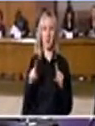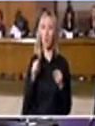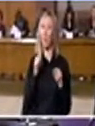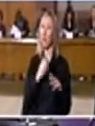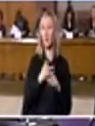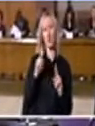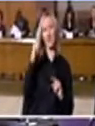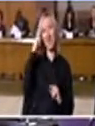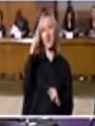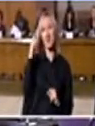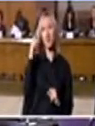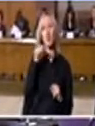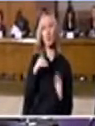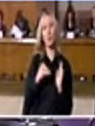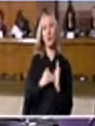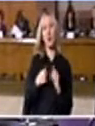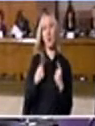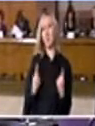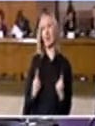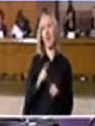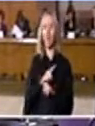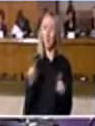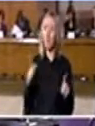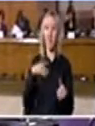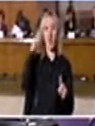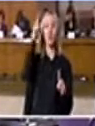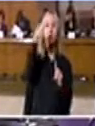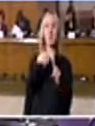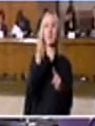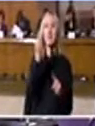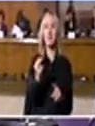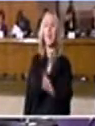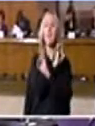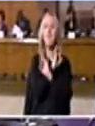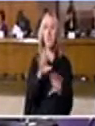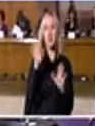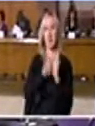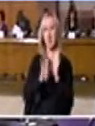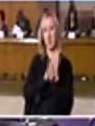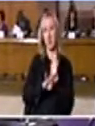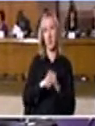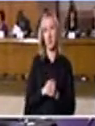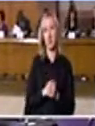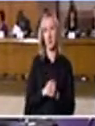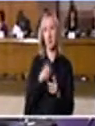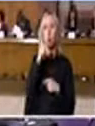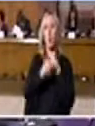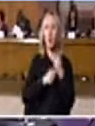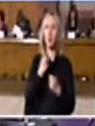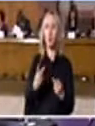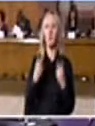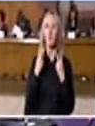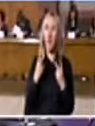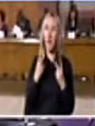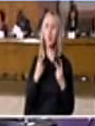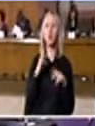ne znači da tu treba da se zaustavimo. Naš cilj je Srbija bez diskriminacije. U tom poslu je važno da nas